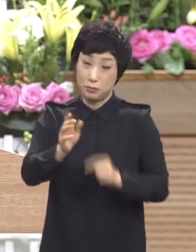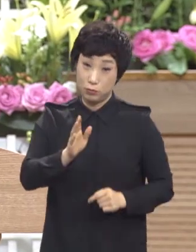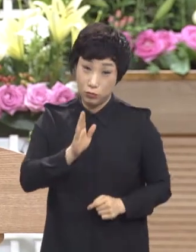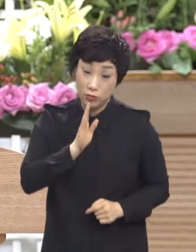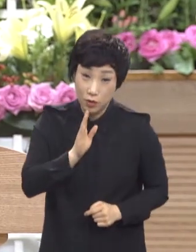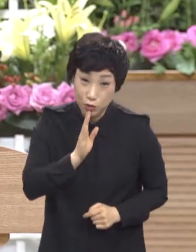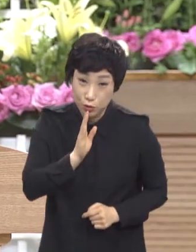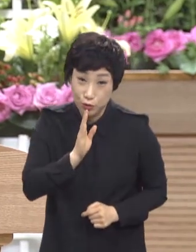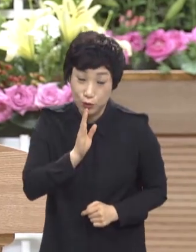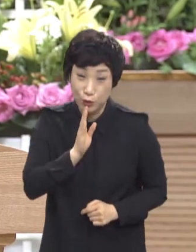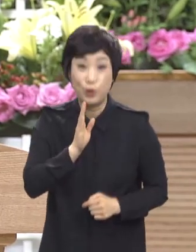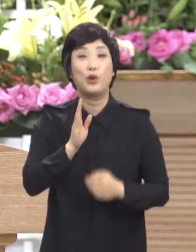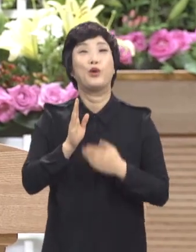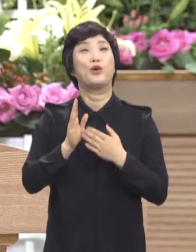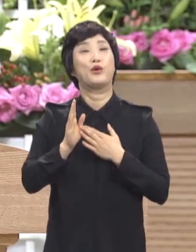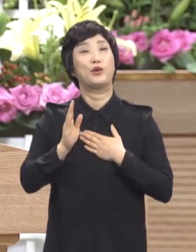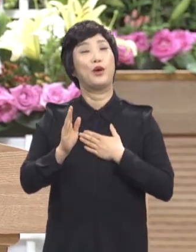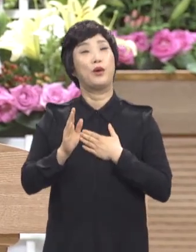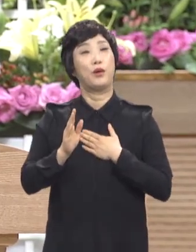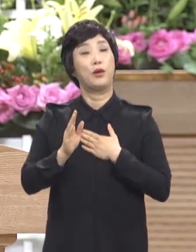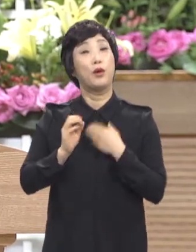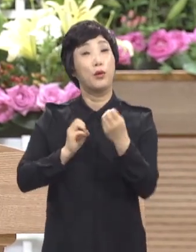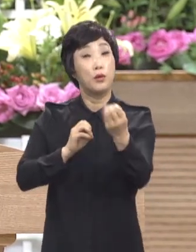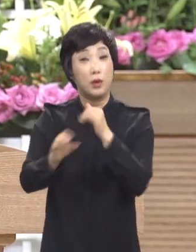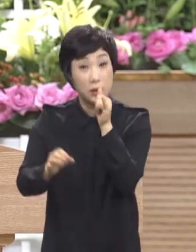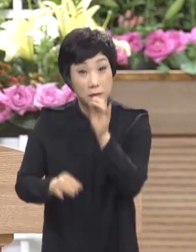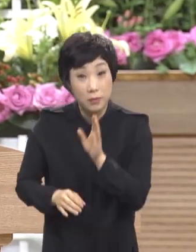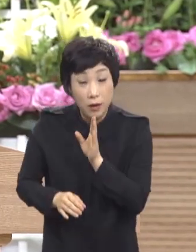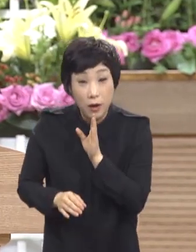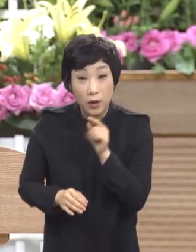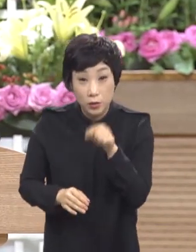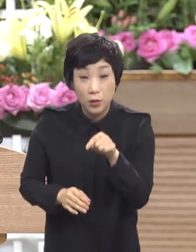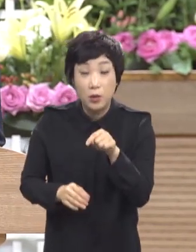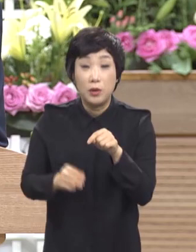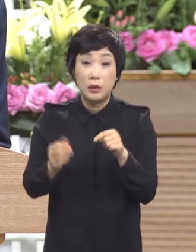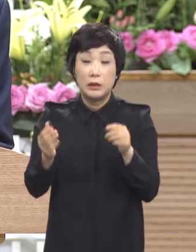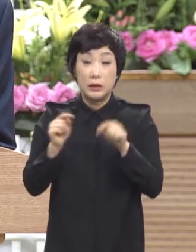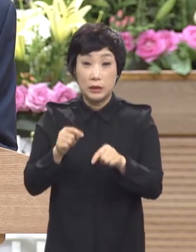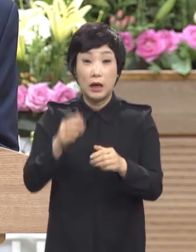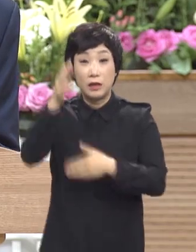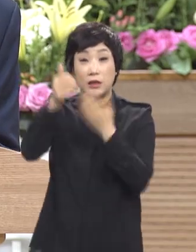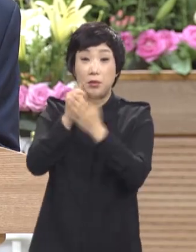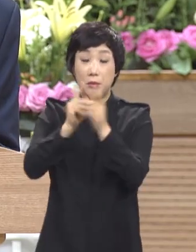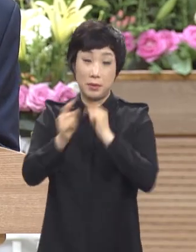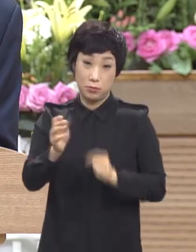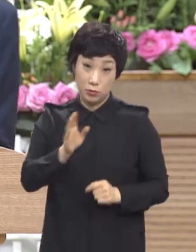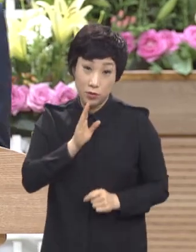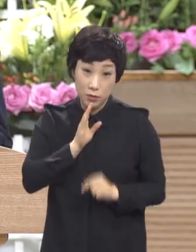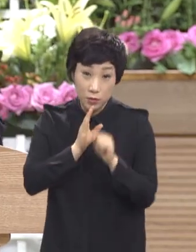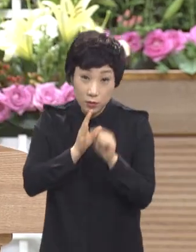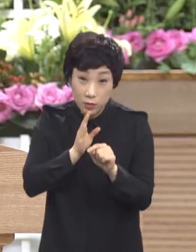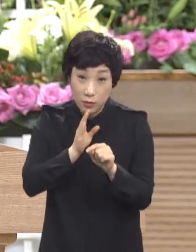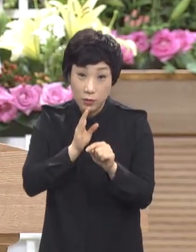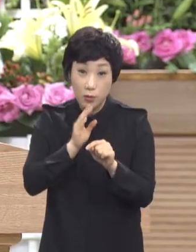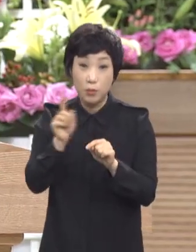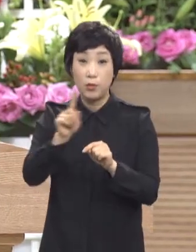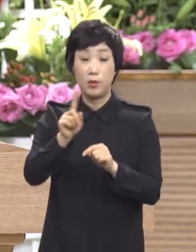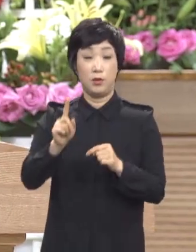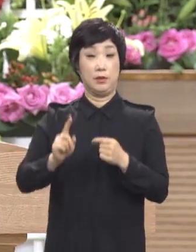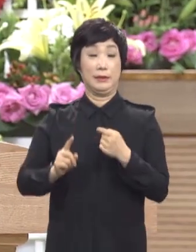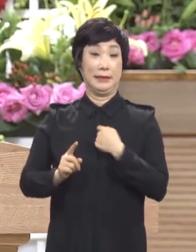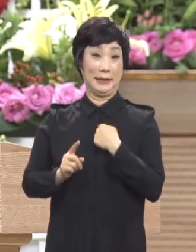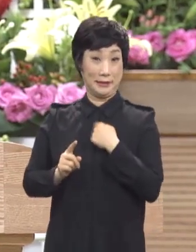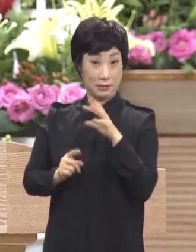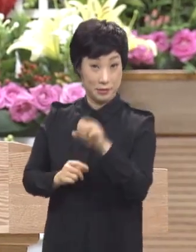사실로 이루어졌고 이루어진 사실의 말씀이